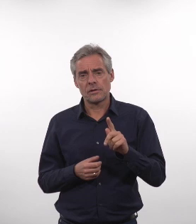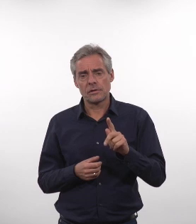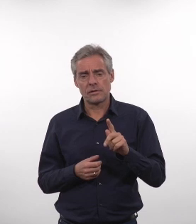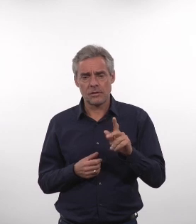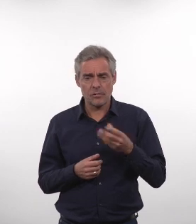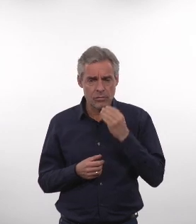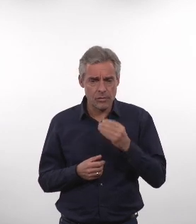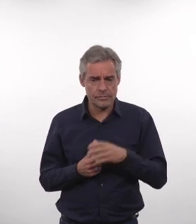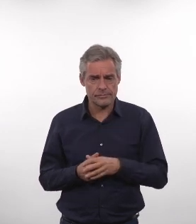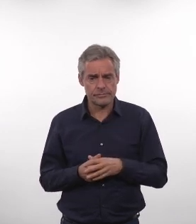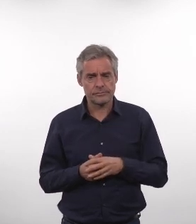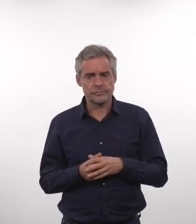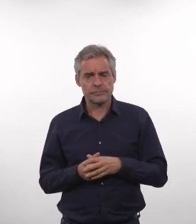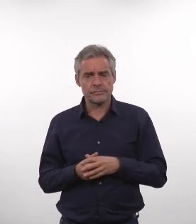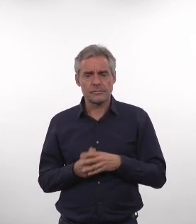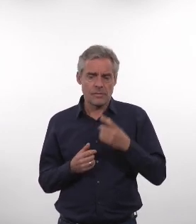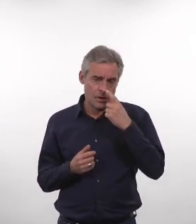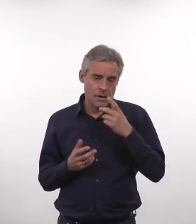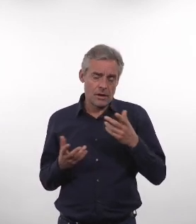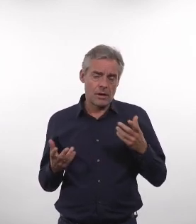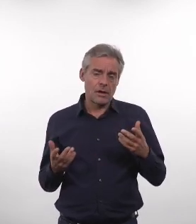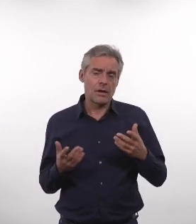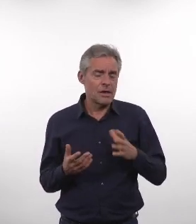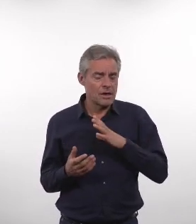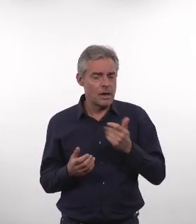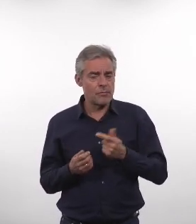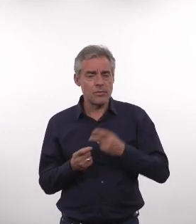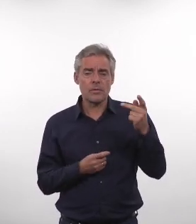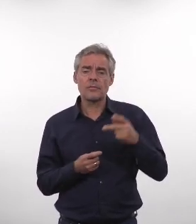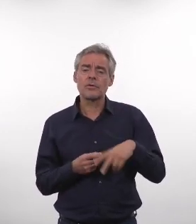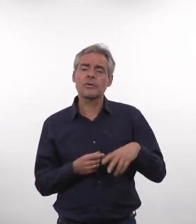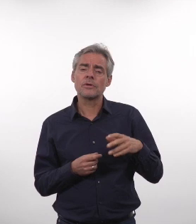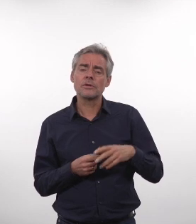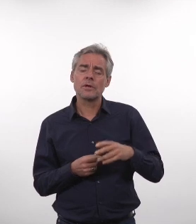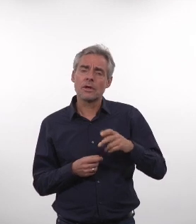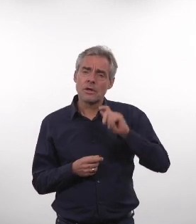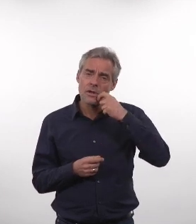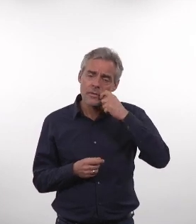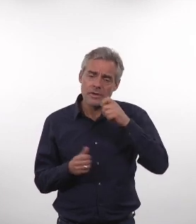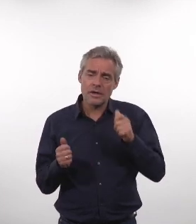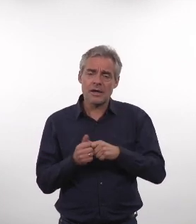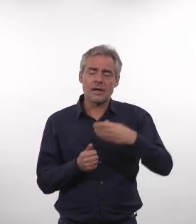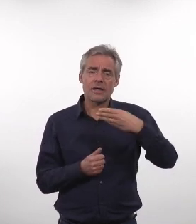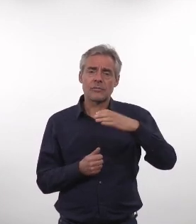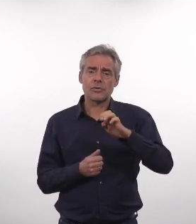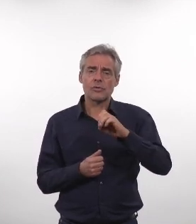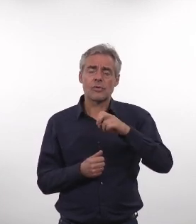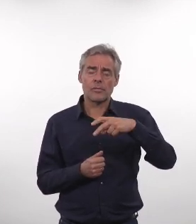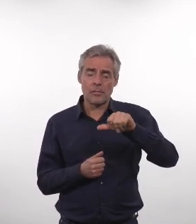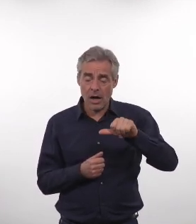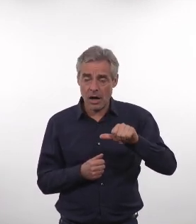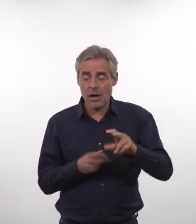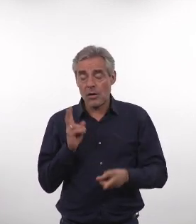filière est déjà existante. Après, il faut savoir qu'il y a de plus en plus de cabinets de chirurgiens dentistes qui sont équipés de MEOPA et qu'en